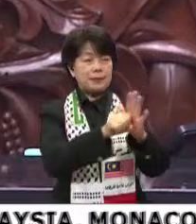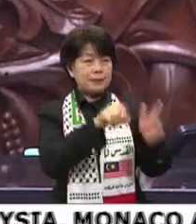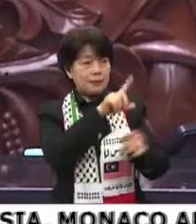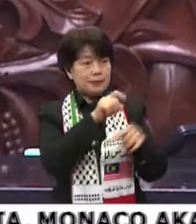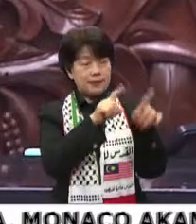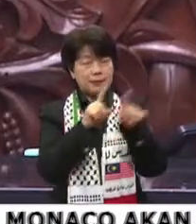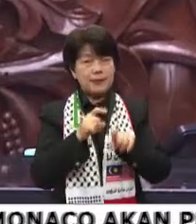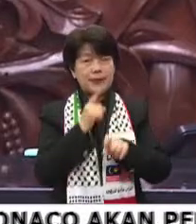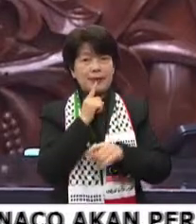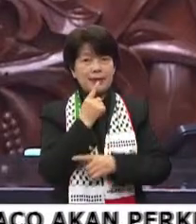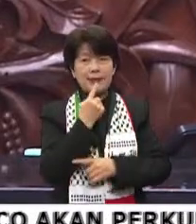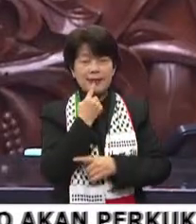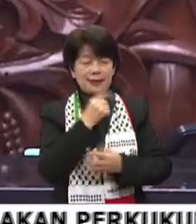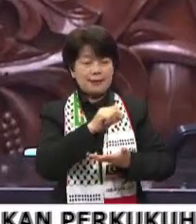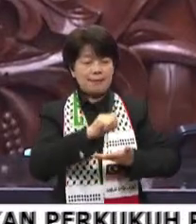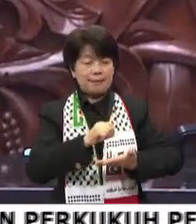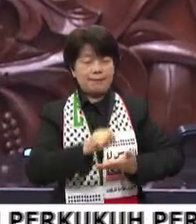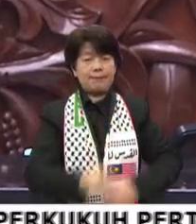jawab